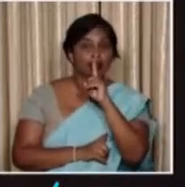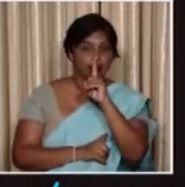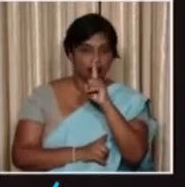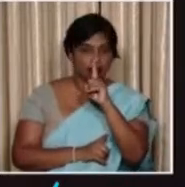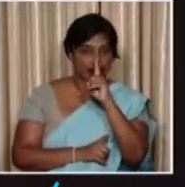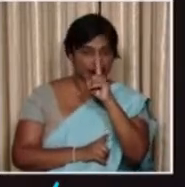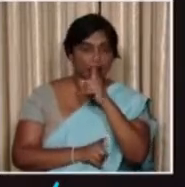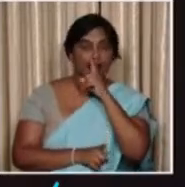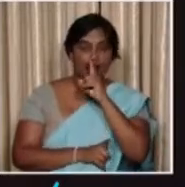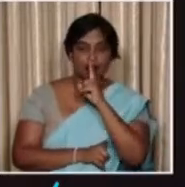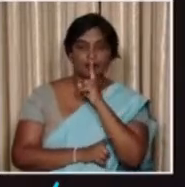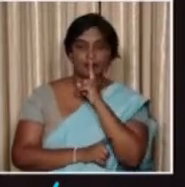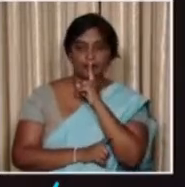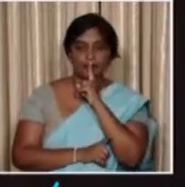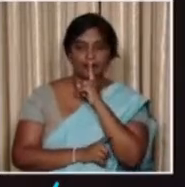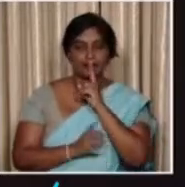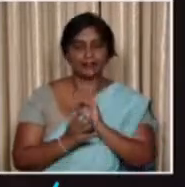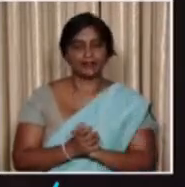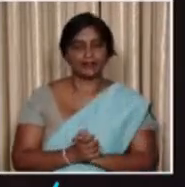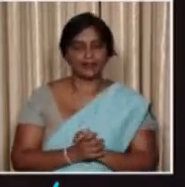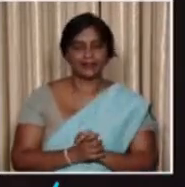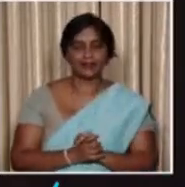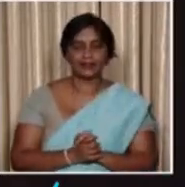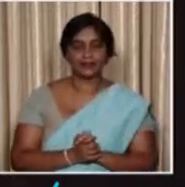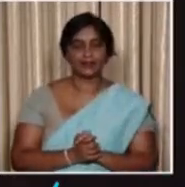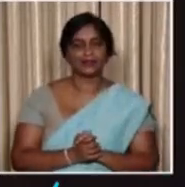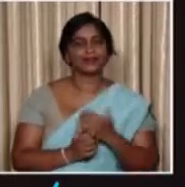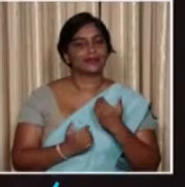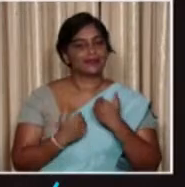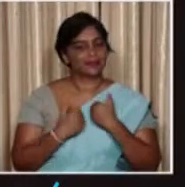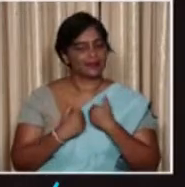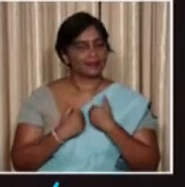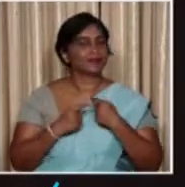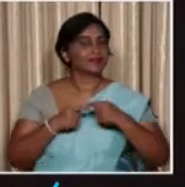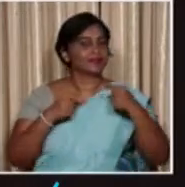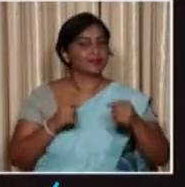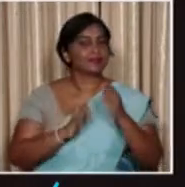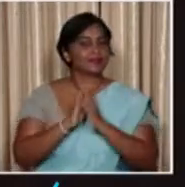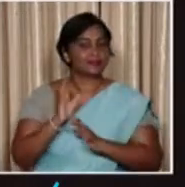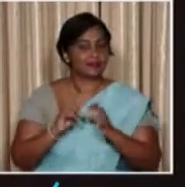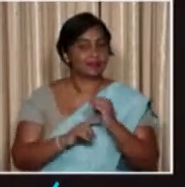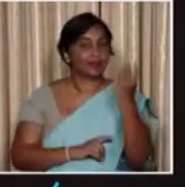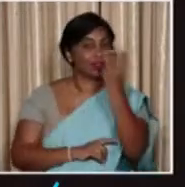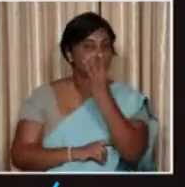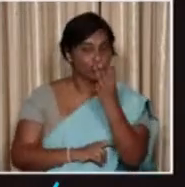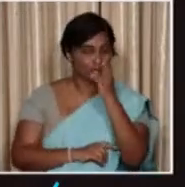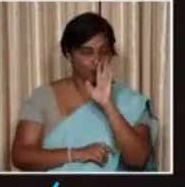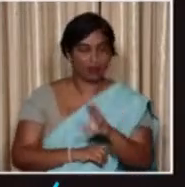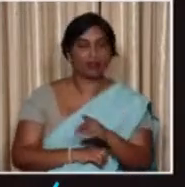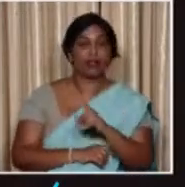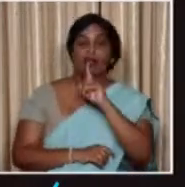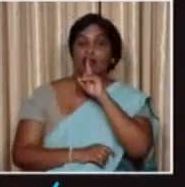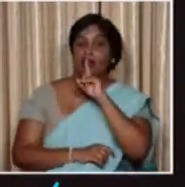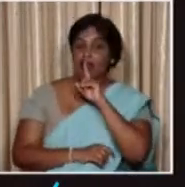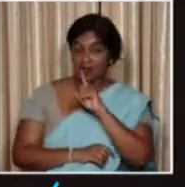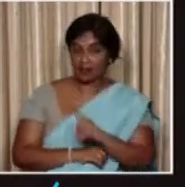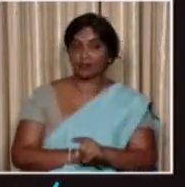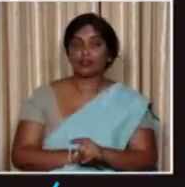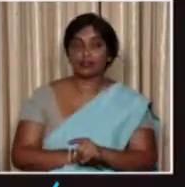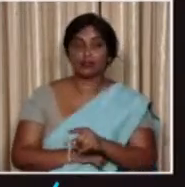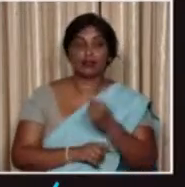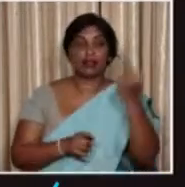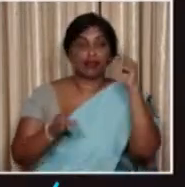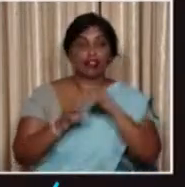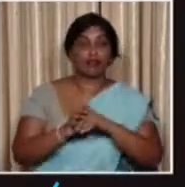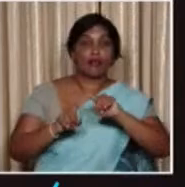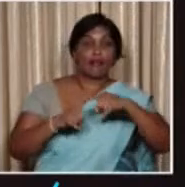එකපාරකට. එක්කෙනෙක් අපේ විපක්ෂයේ මන්ත්‍රීතුමන්ලා තුන්දෙනෙක් හිටියා. අහන්න ඒගොල්ලන් ආවේ